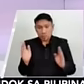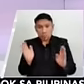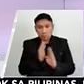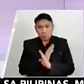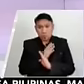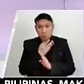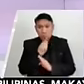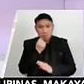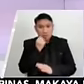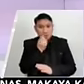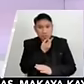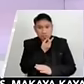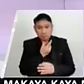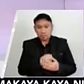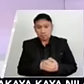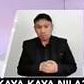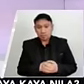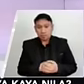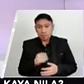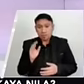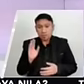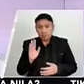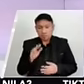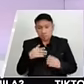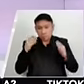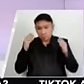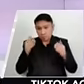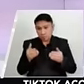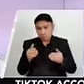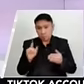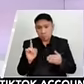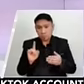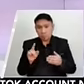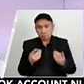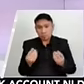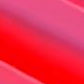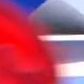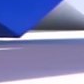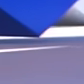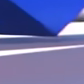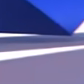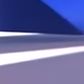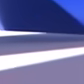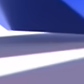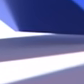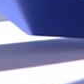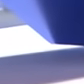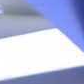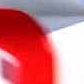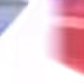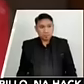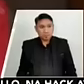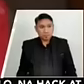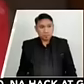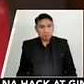Duterte. Ang ilan sa kanyang pagtutuunan bilang kalihim sa pagtutok ni Ivan Mayrina.